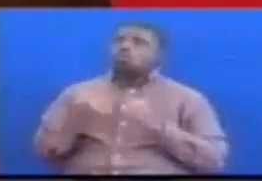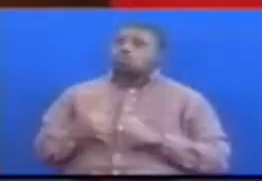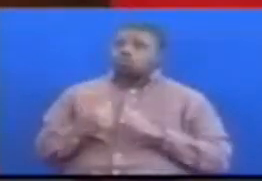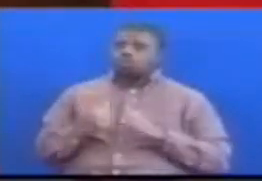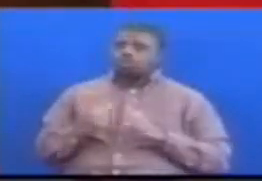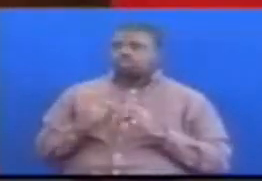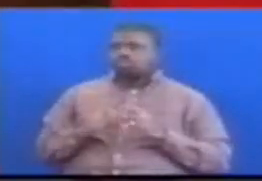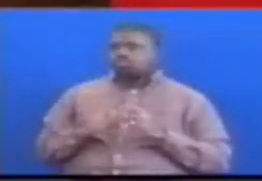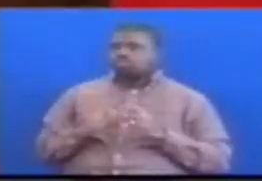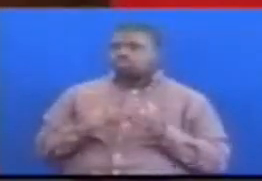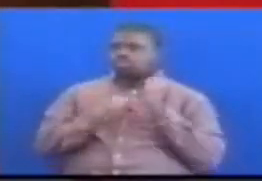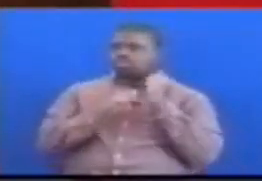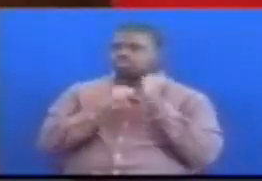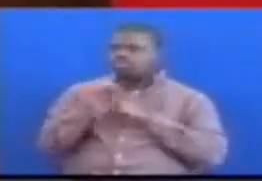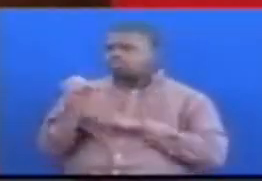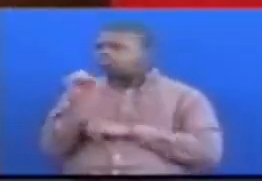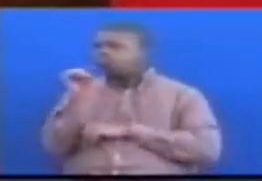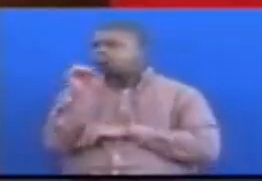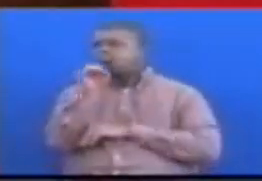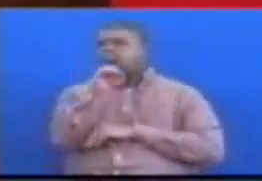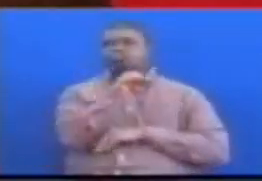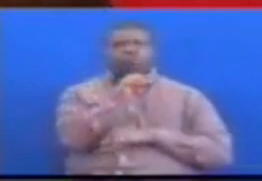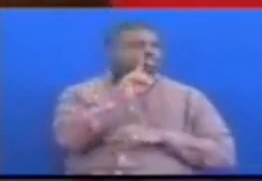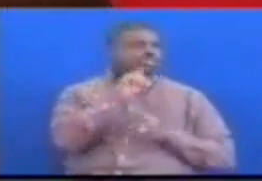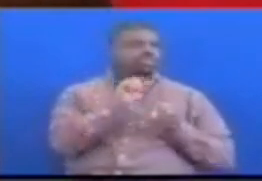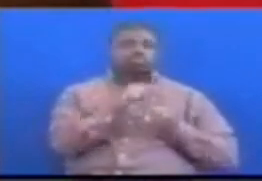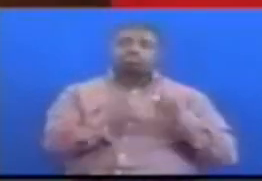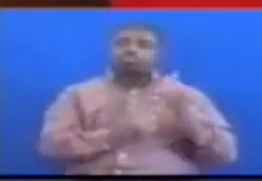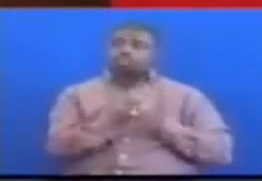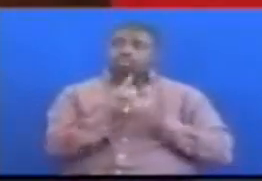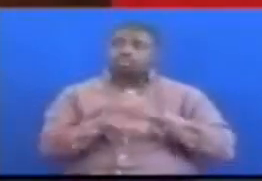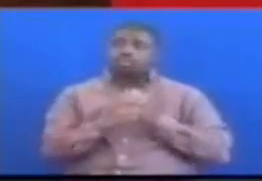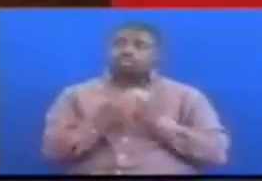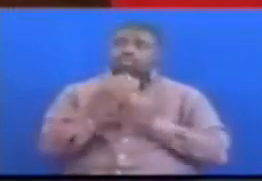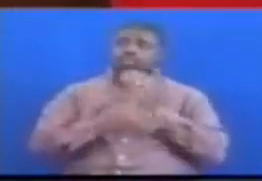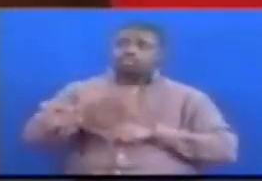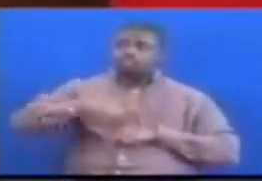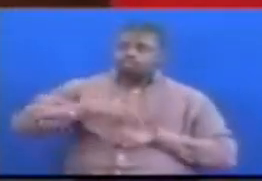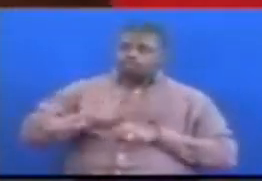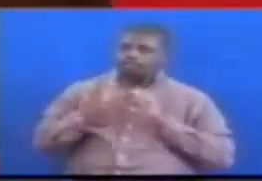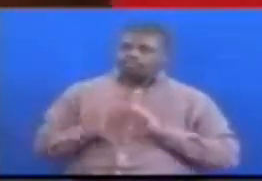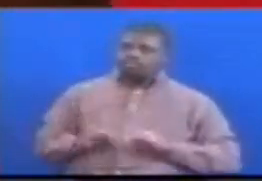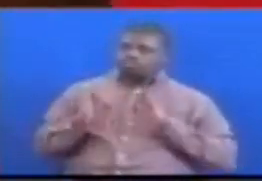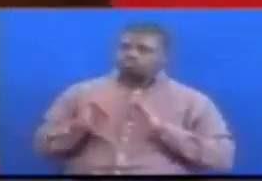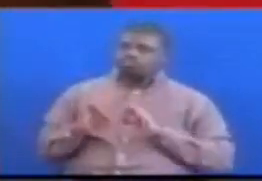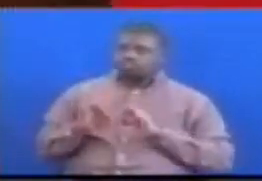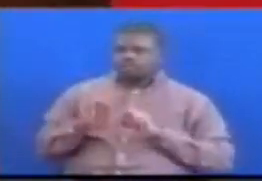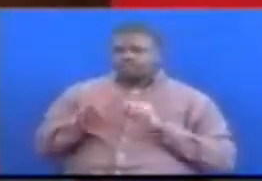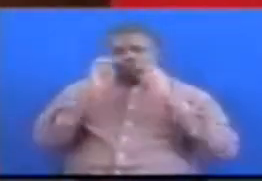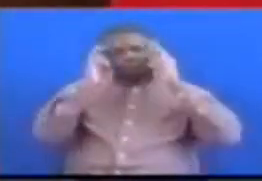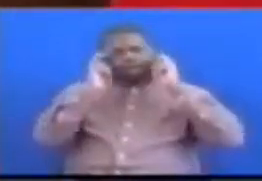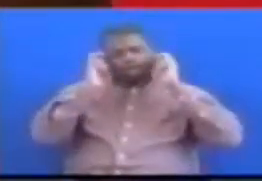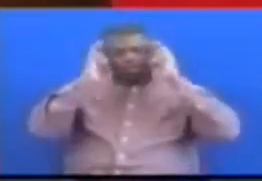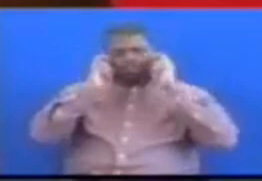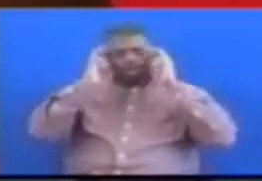kijasusi. Kwa maana hiyo, kila jambo linapotokea kwenye nchi yetu ni vyema sana tukawa tunalitafakari kwa